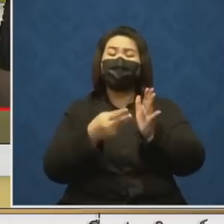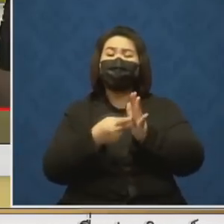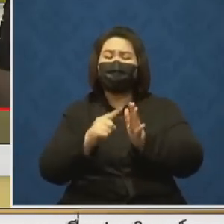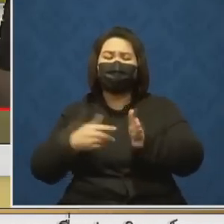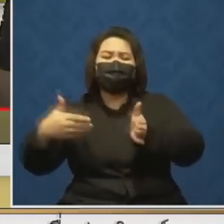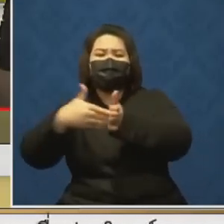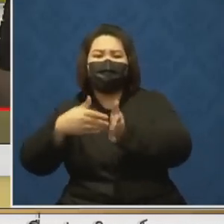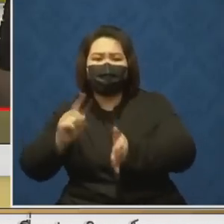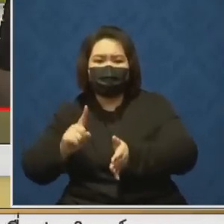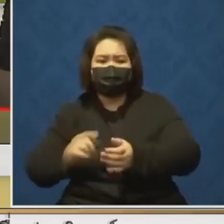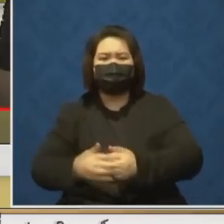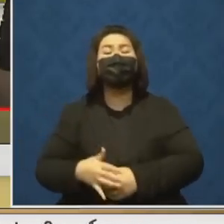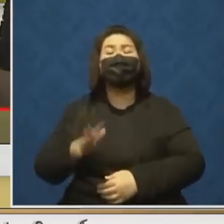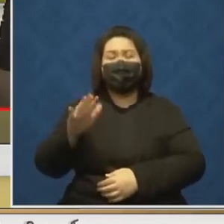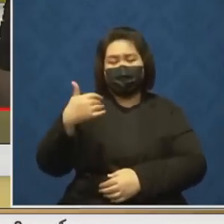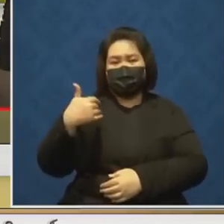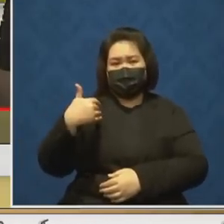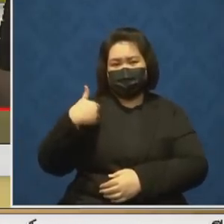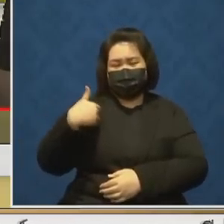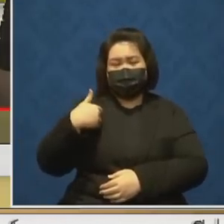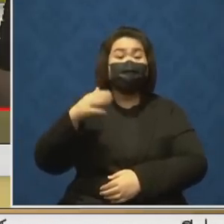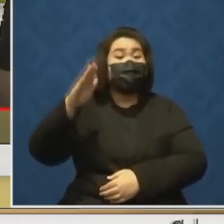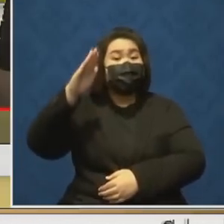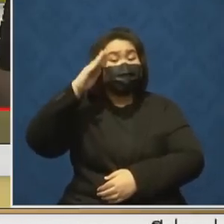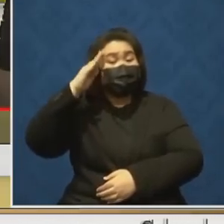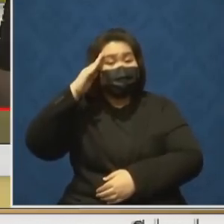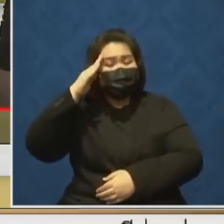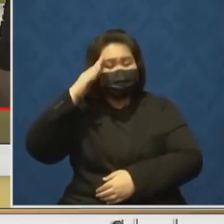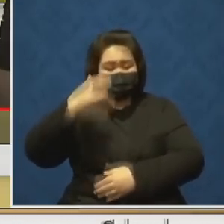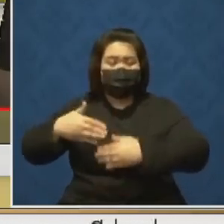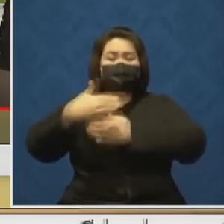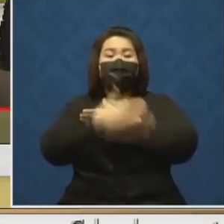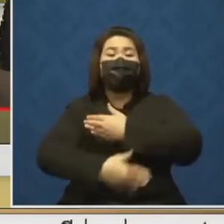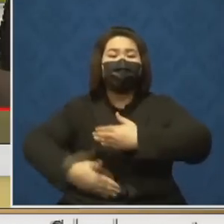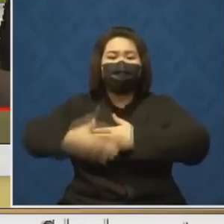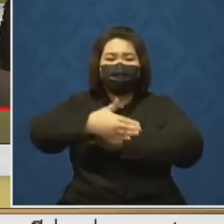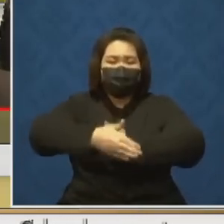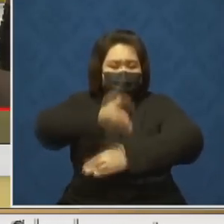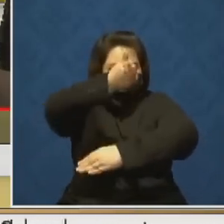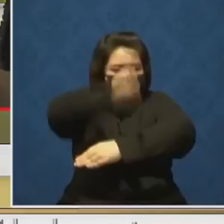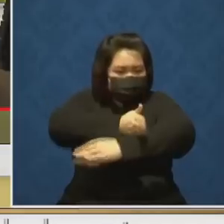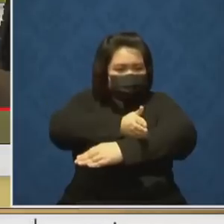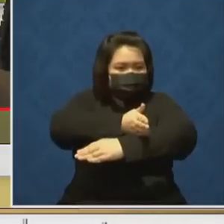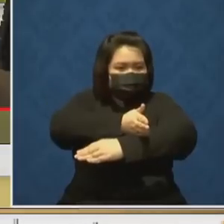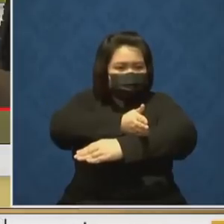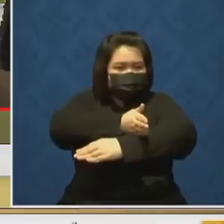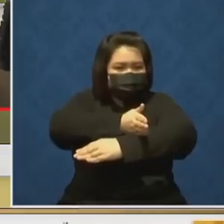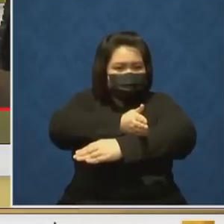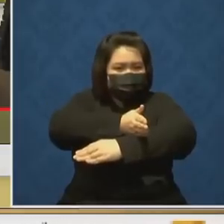ณีที่ไปให้ส่งให้ลคน้องให้ทหารไปตัดโoughกี้รถไฟที่บานปุ้กอันนั้คตัรอบไม่ได้เลย